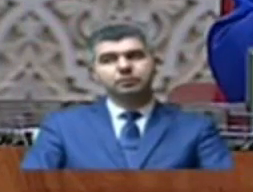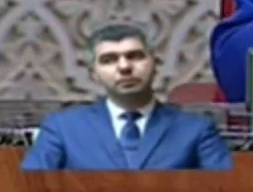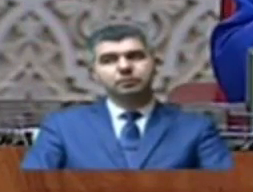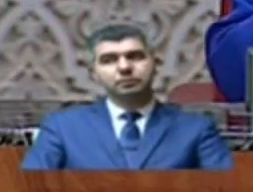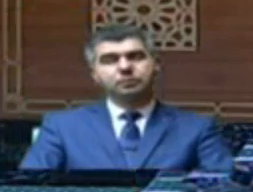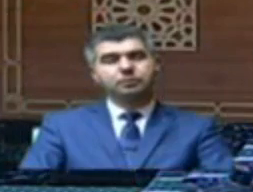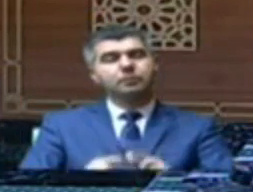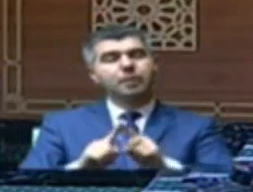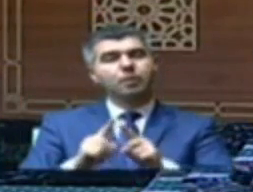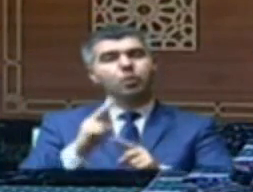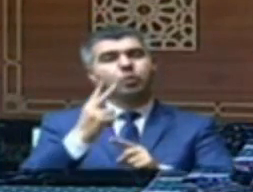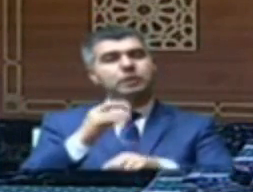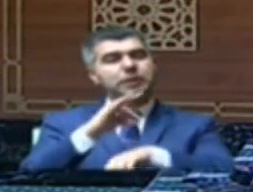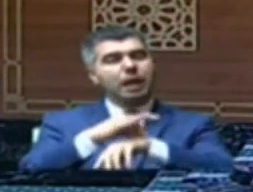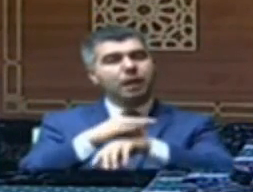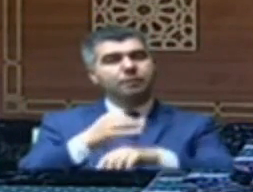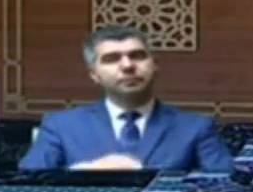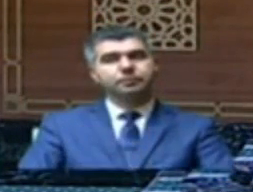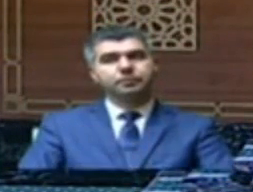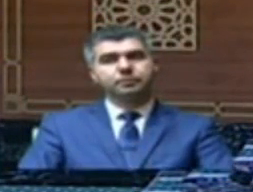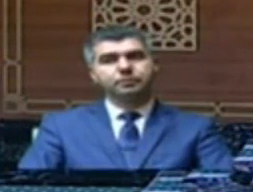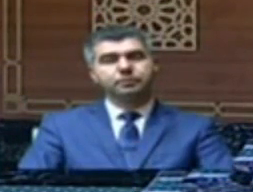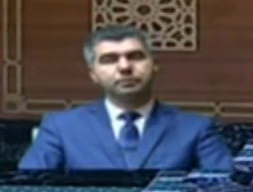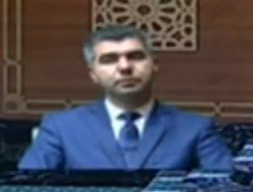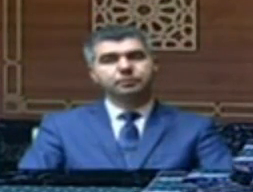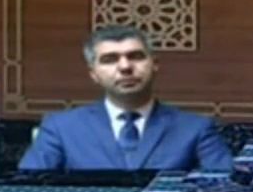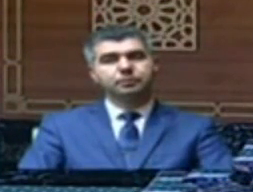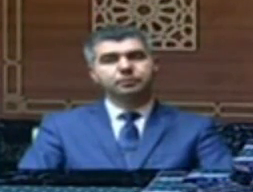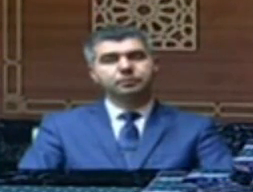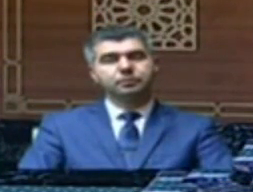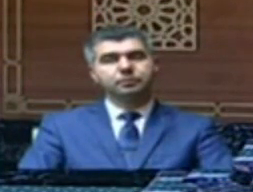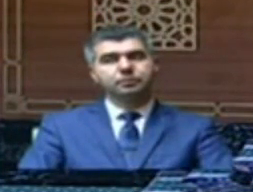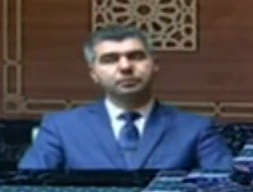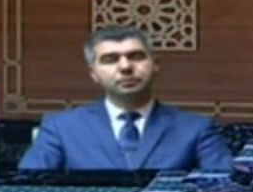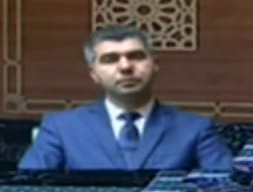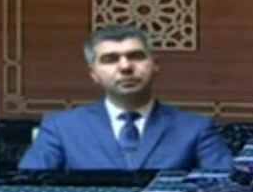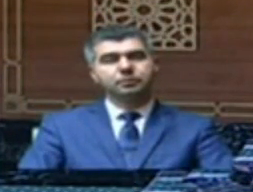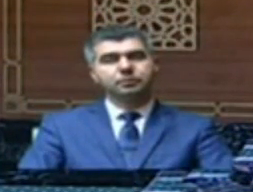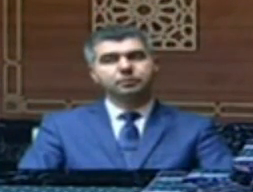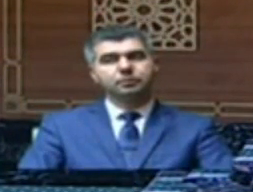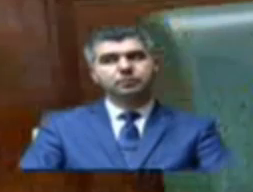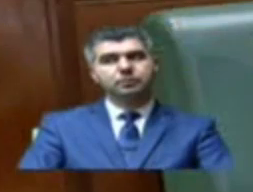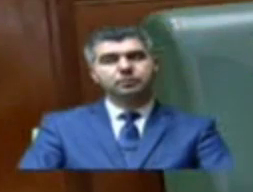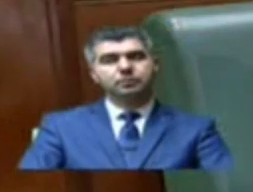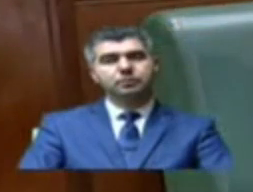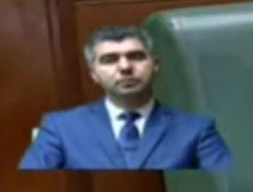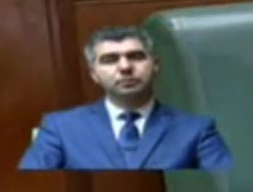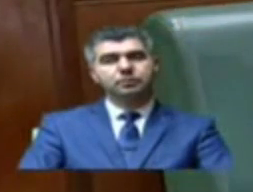الوقت في حدود جوج دقائق، الا ما كانش ونبقاو نستمروا في هذه الطريقه غنرفعوا الجلسه الله يخليكم.